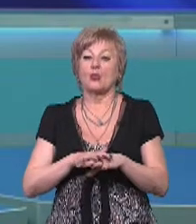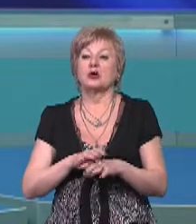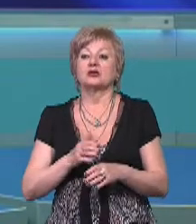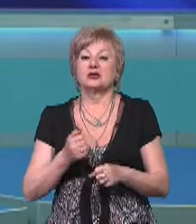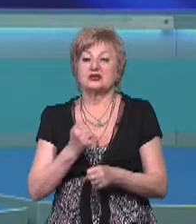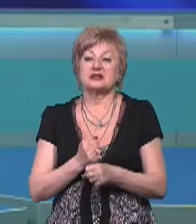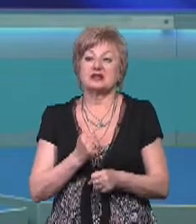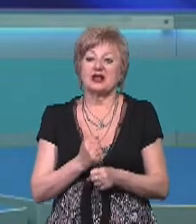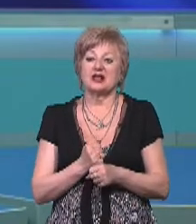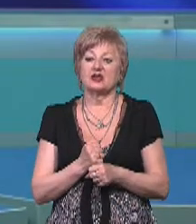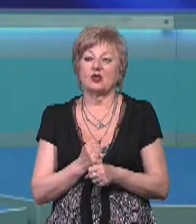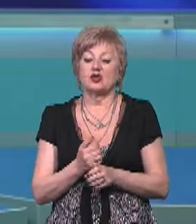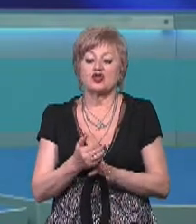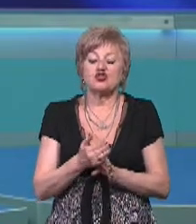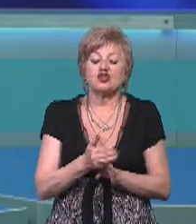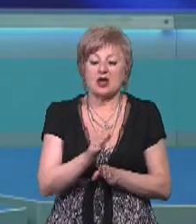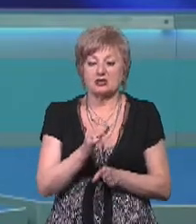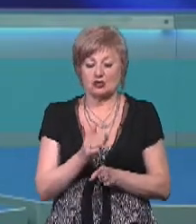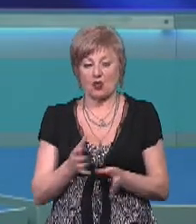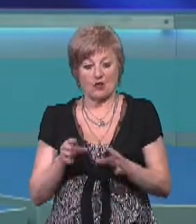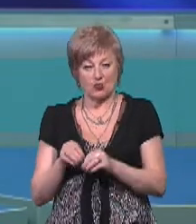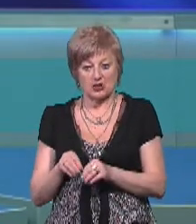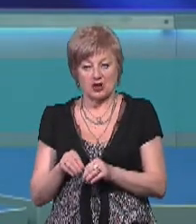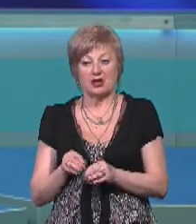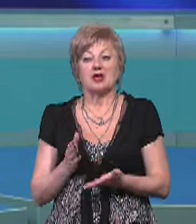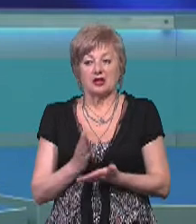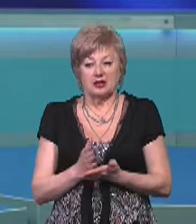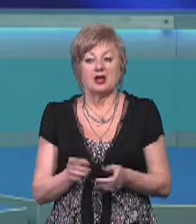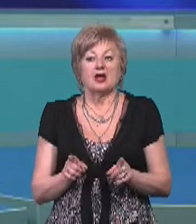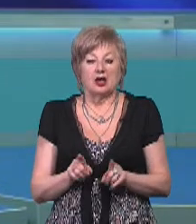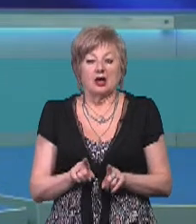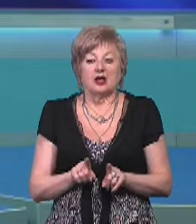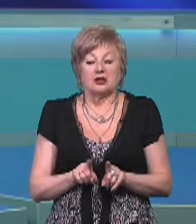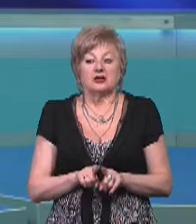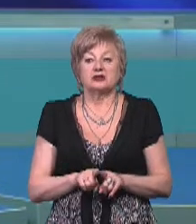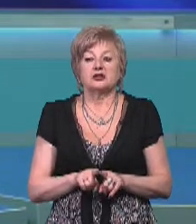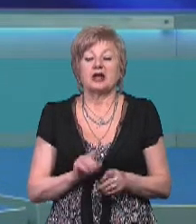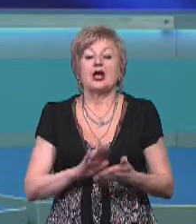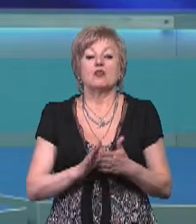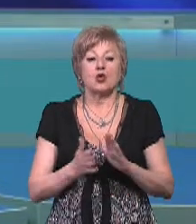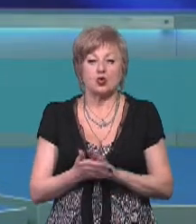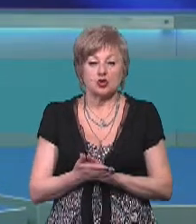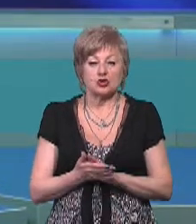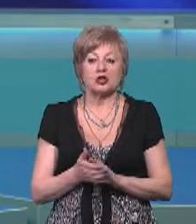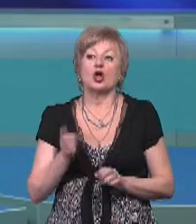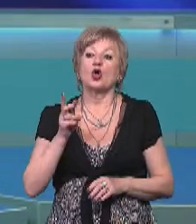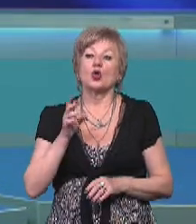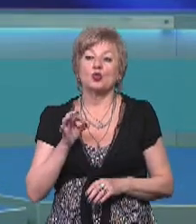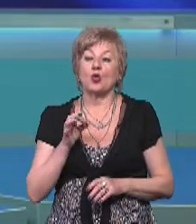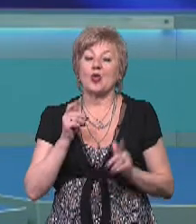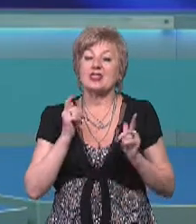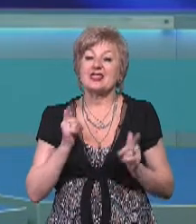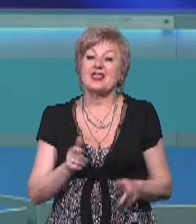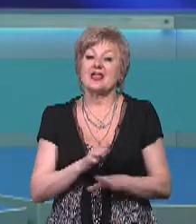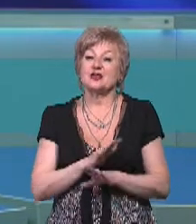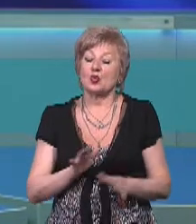утворена шляхом часткового об'єднання. Є саме таке положення в законі, але не згода